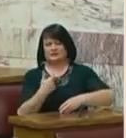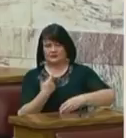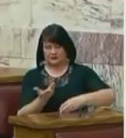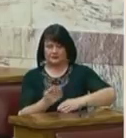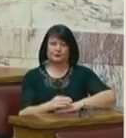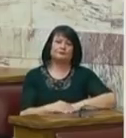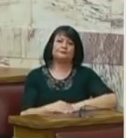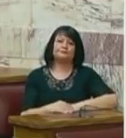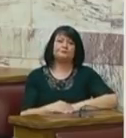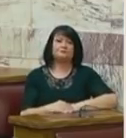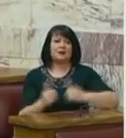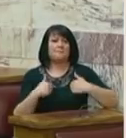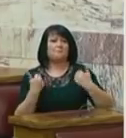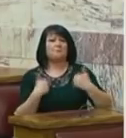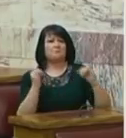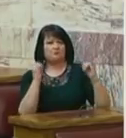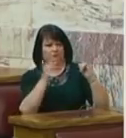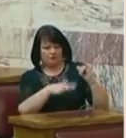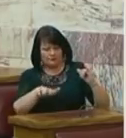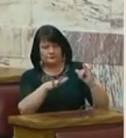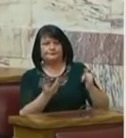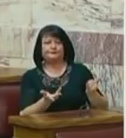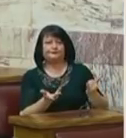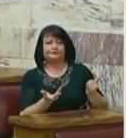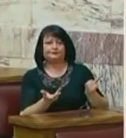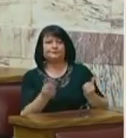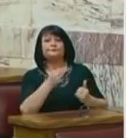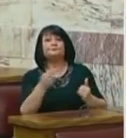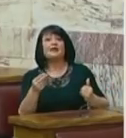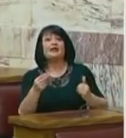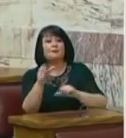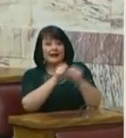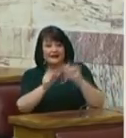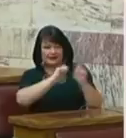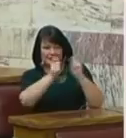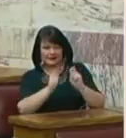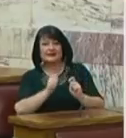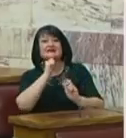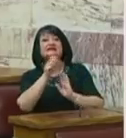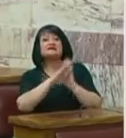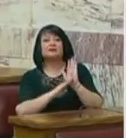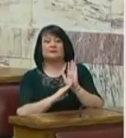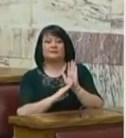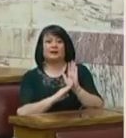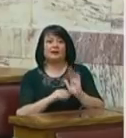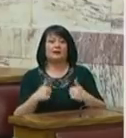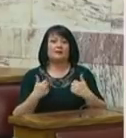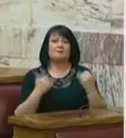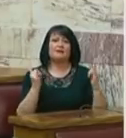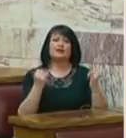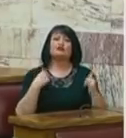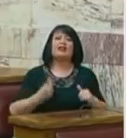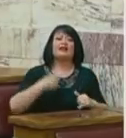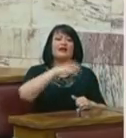Συνεχίζεται με παιχνίδια στο ζήτημα της αναθεώρησης του συντάγματος, με παιχνίδια σχετικά με την αυτοδιοίκηση,